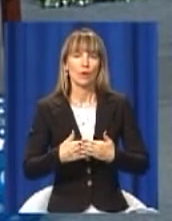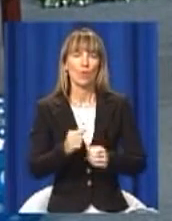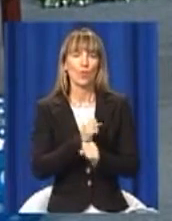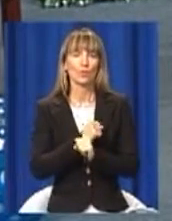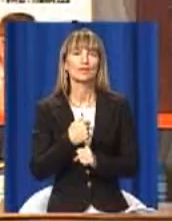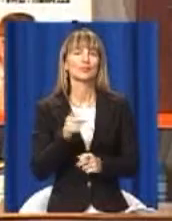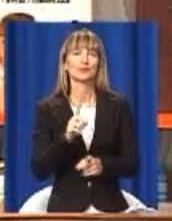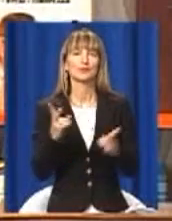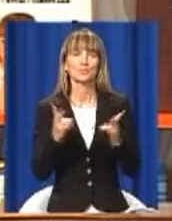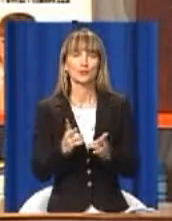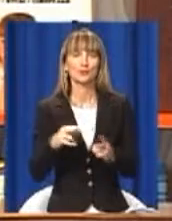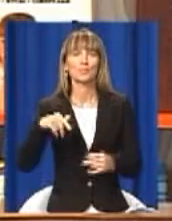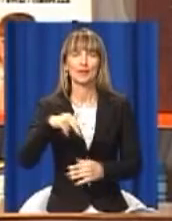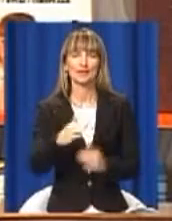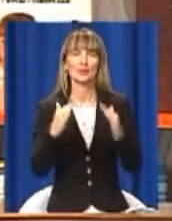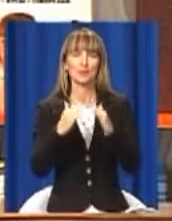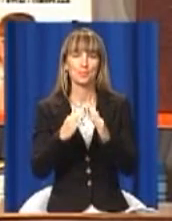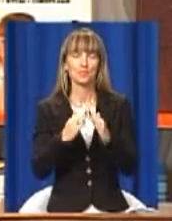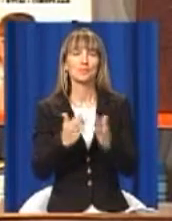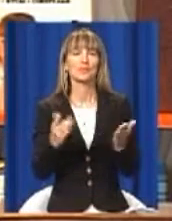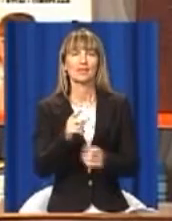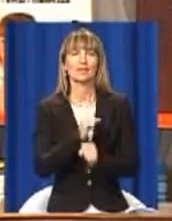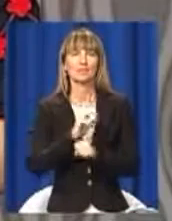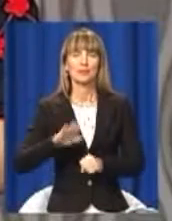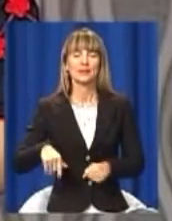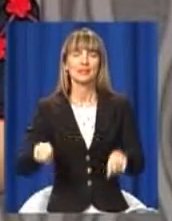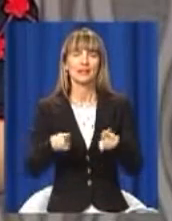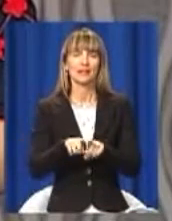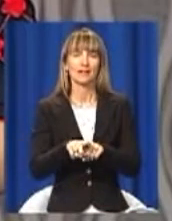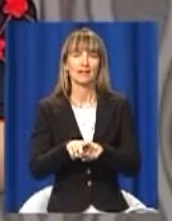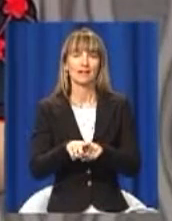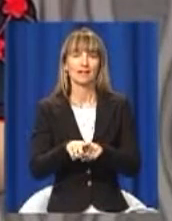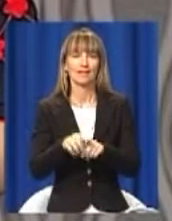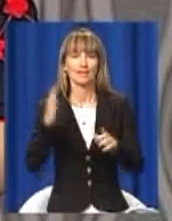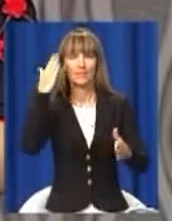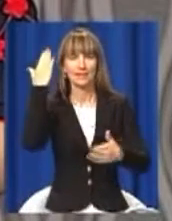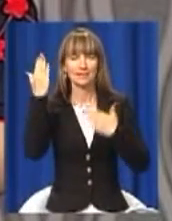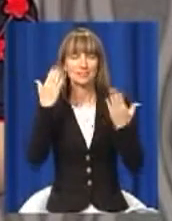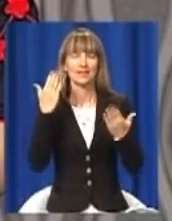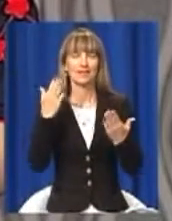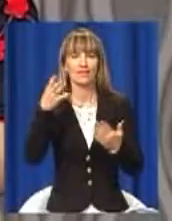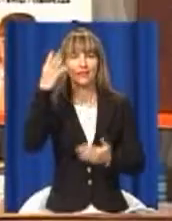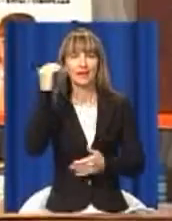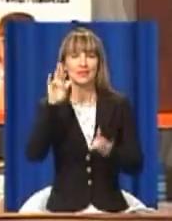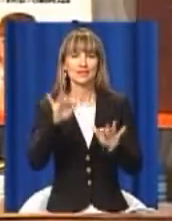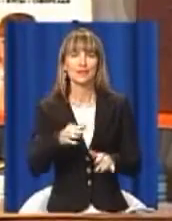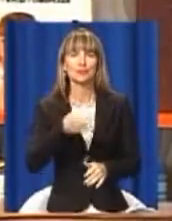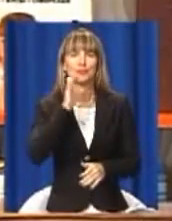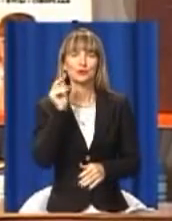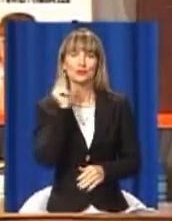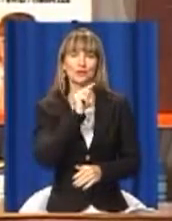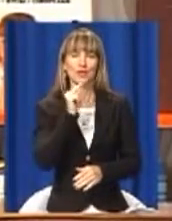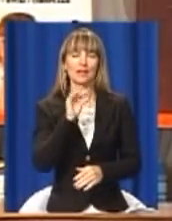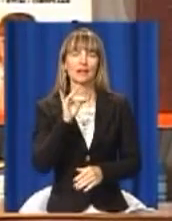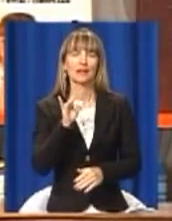зробити? Піти додому. Так, як ти відпочиваєш після таких шалених вражень на снігу? П'ю чай та